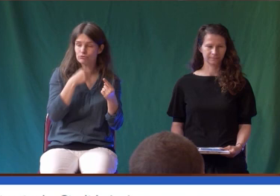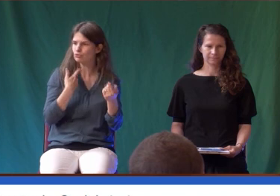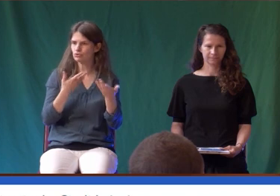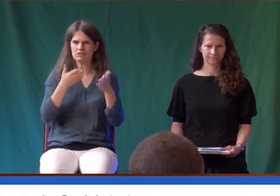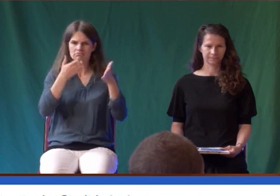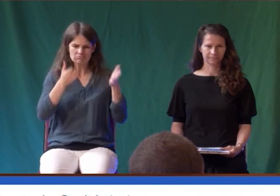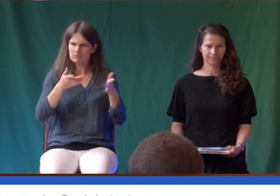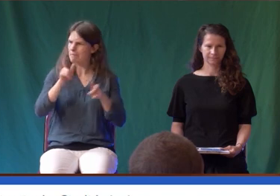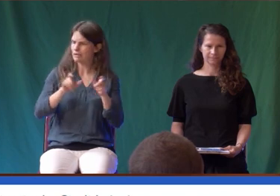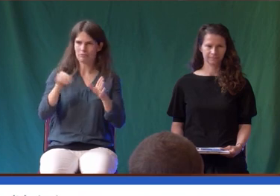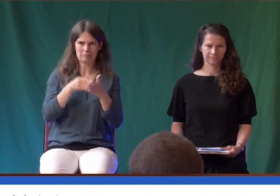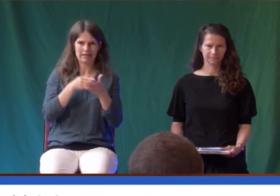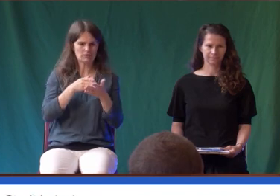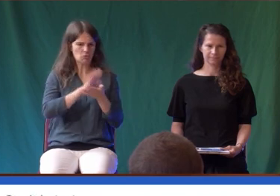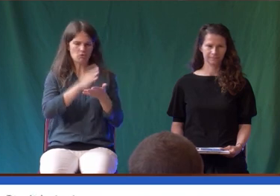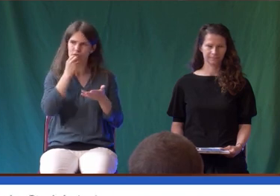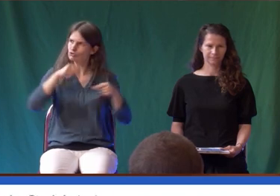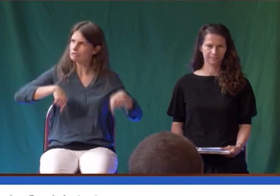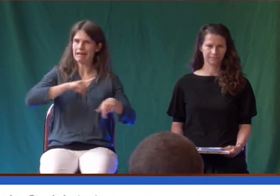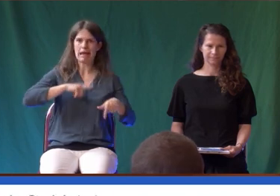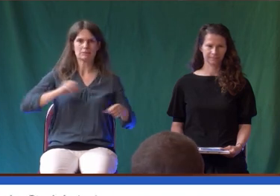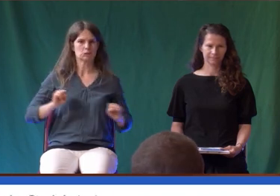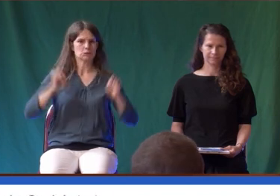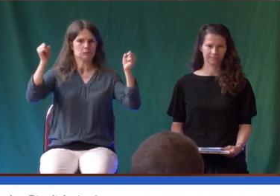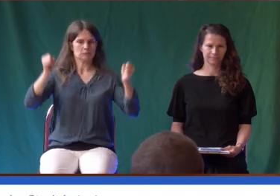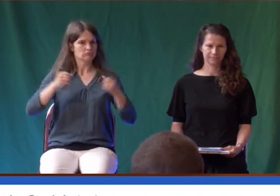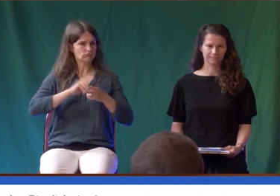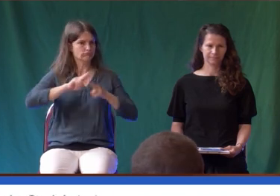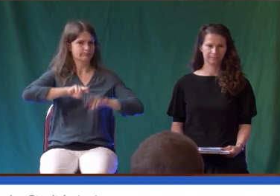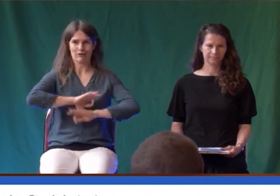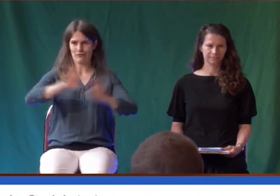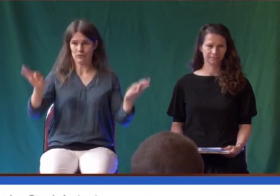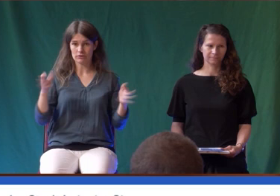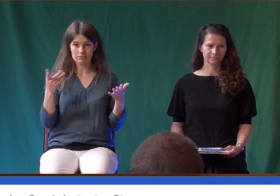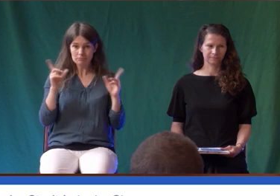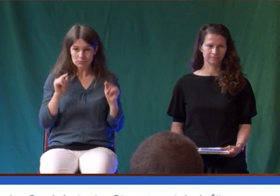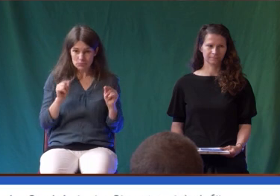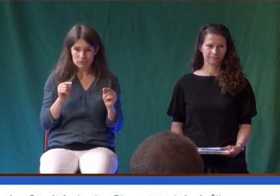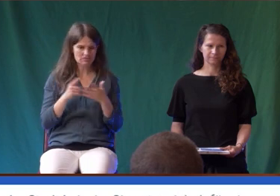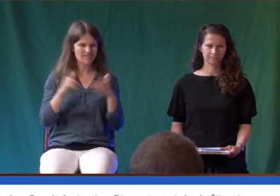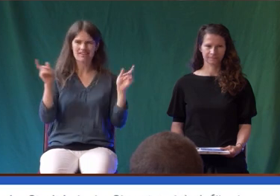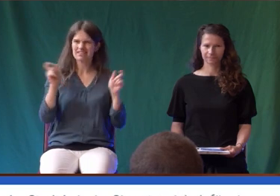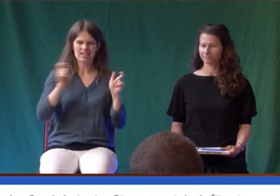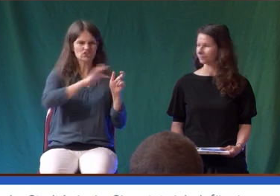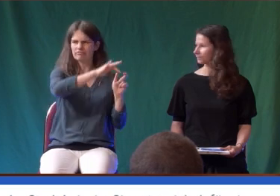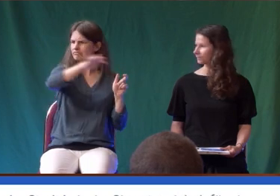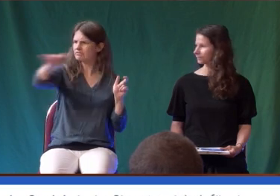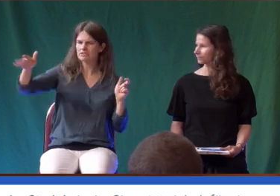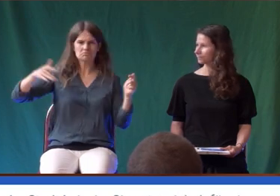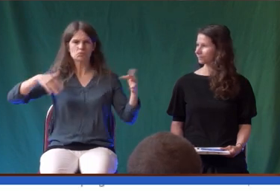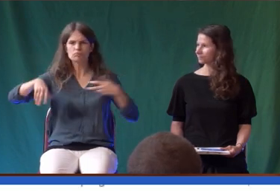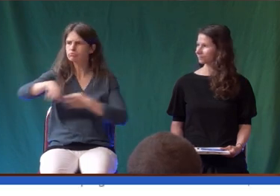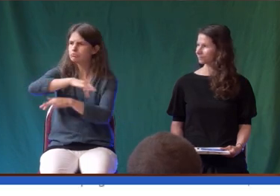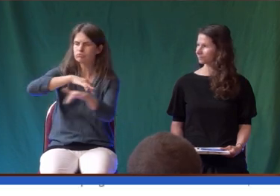zu verbessern was heißt das sie möchte Zugang zu allen Bereichen des gesellschaftlichen Lebens in Leipzig schaffen